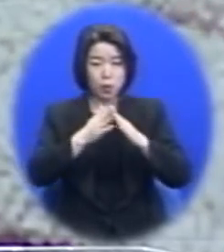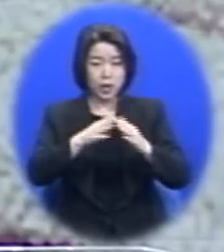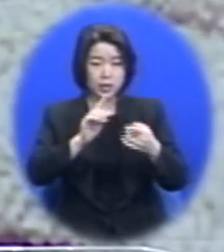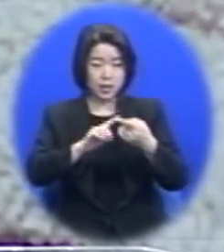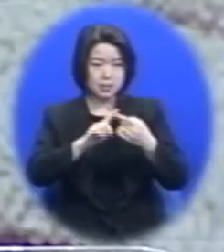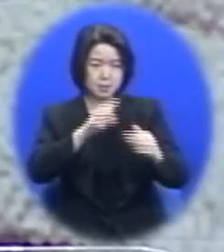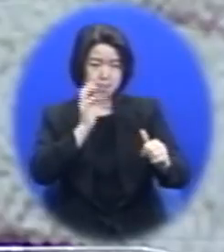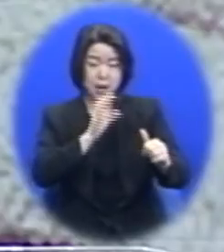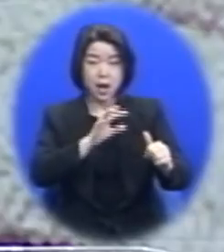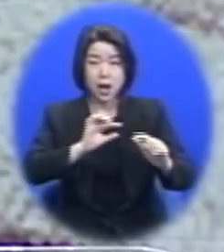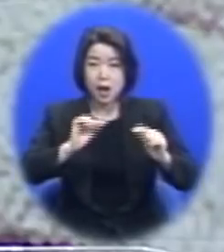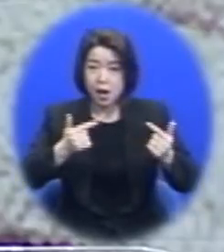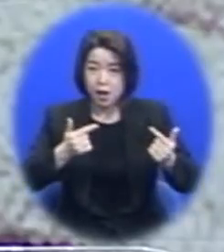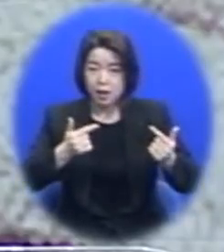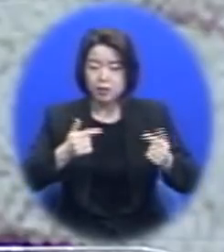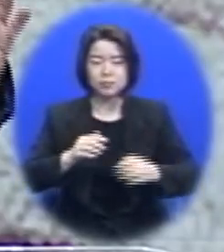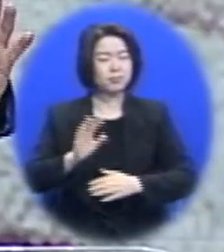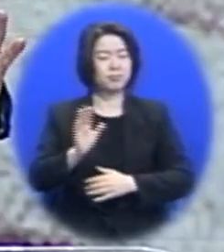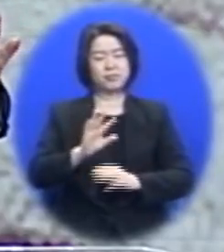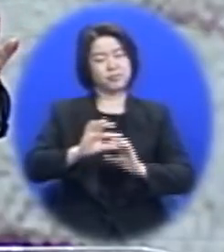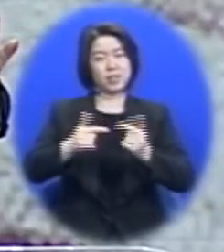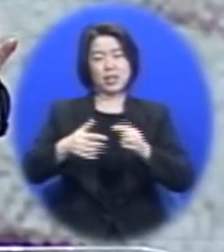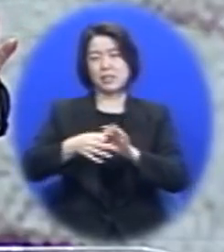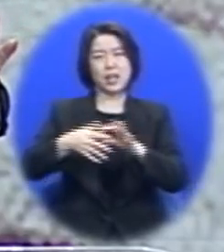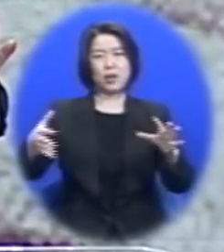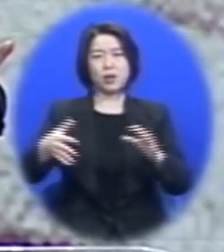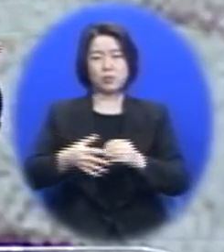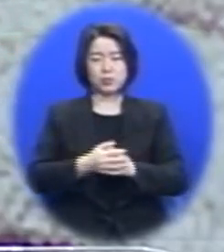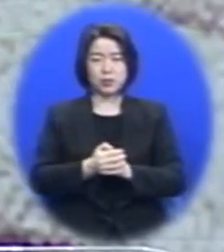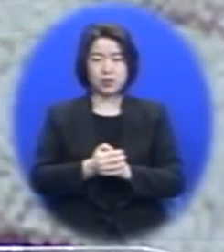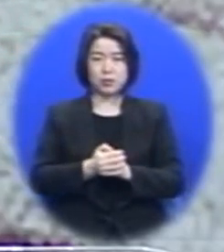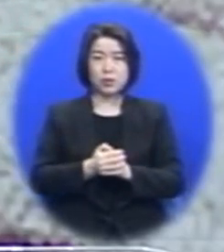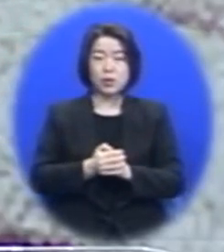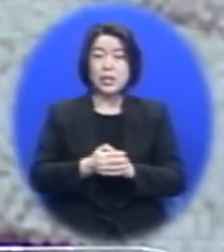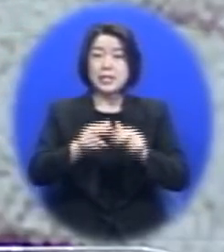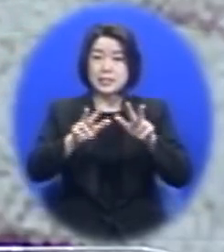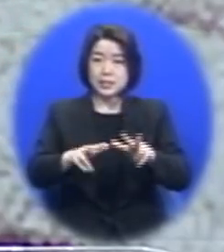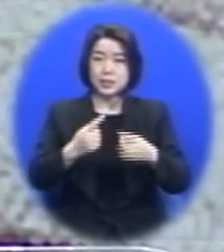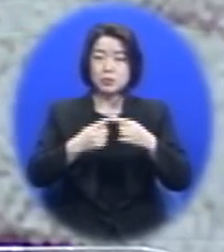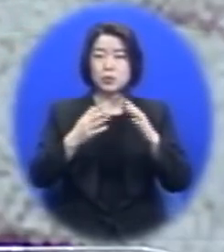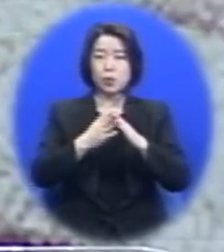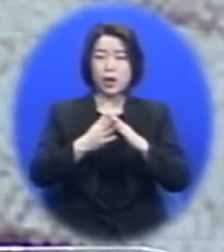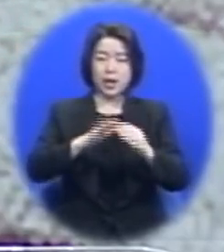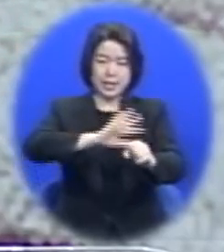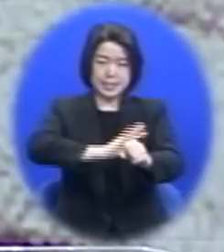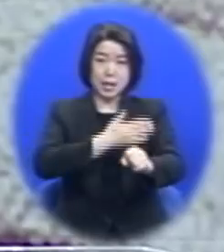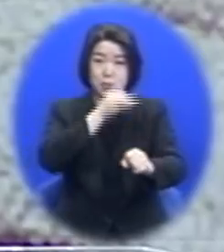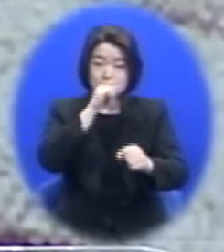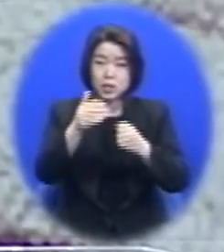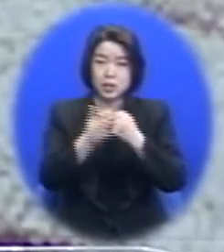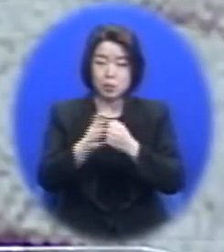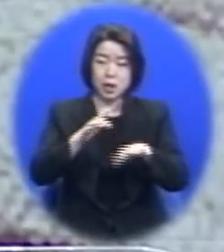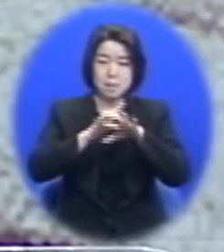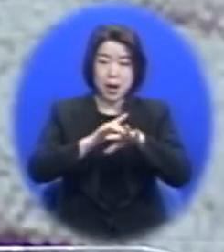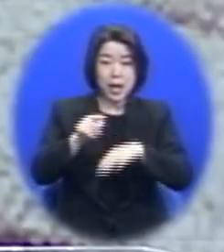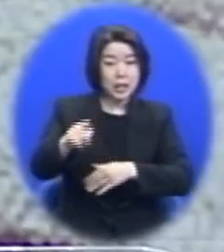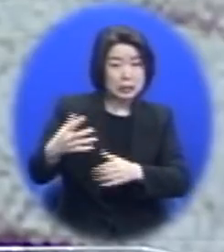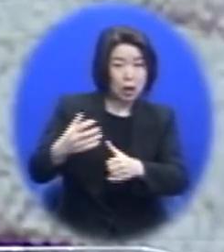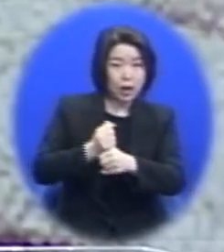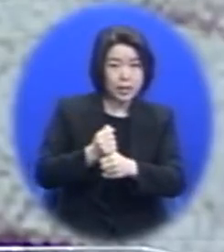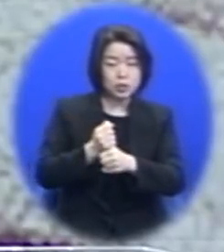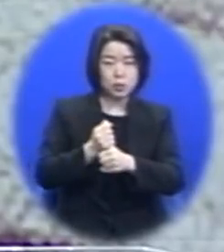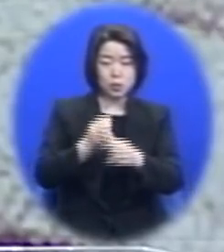않습니다 그것과는 상관이 없습니다 지금 교회가 잘못한 것이 있으니 까마귀가 그것을 가지고 교회를